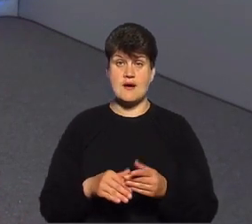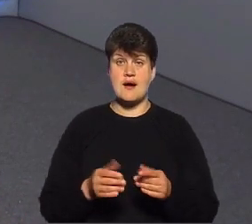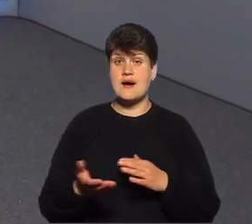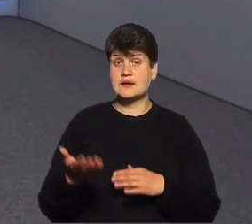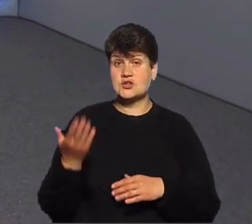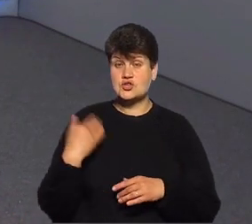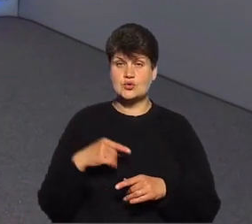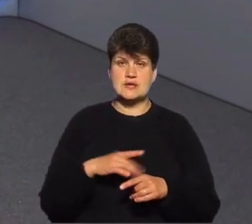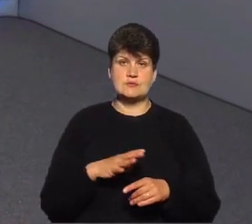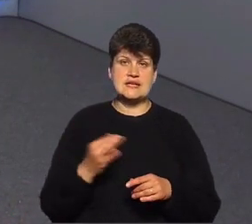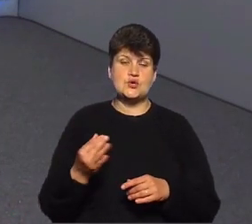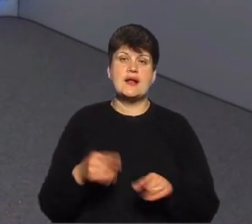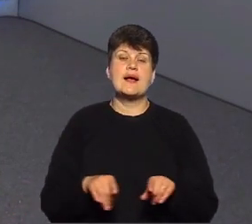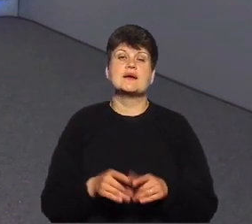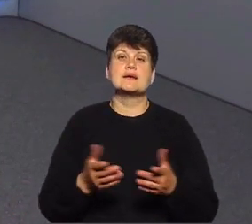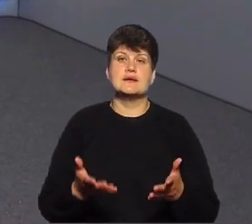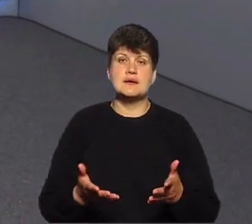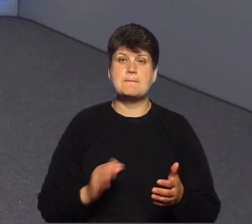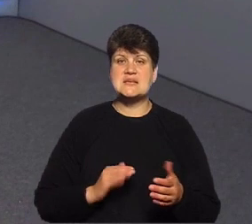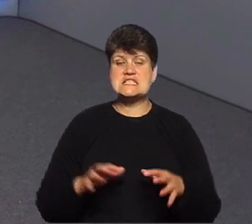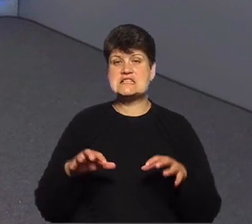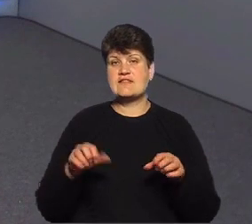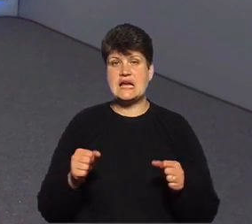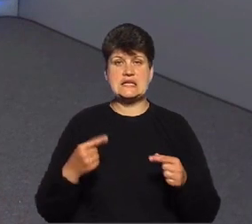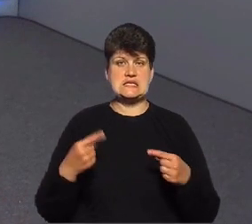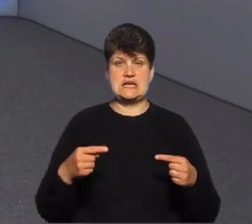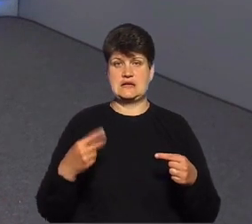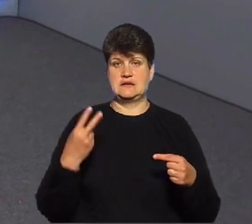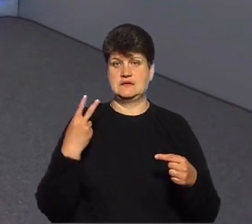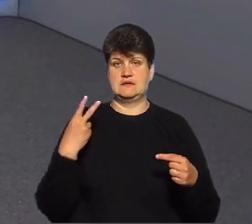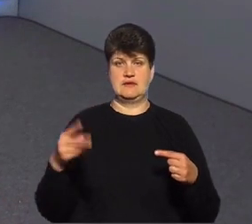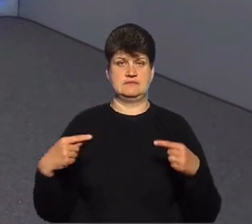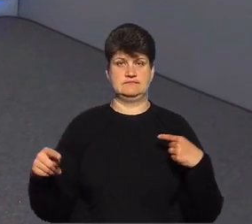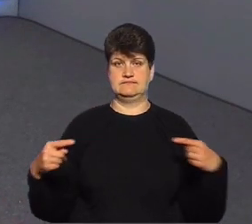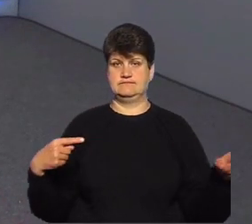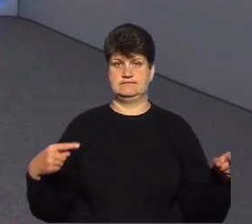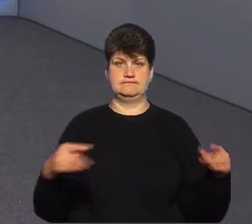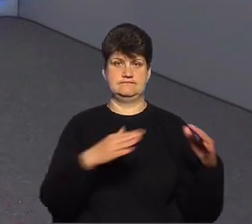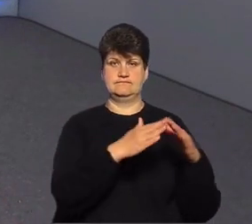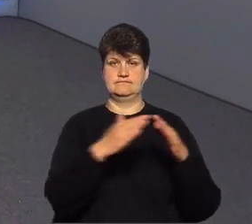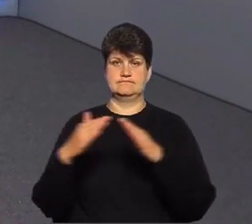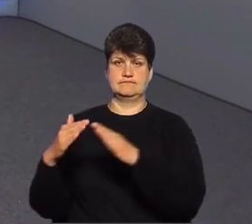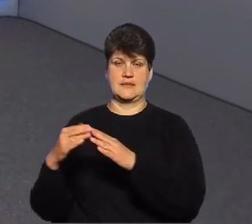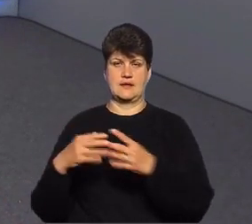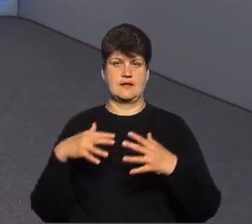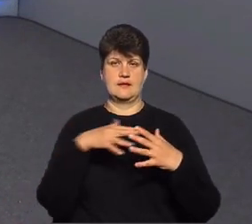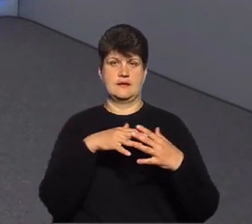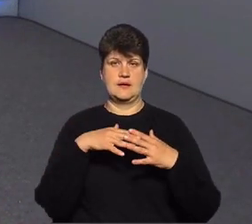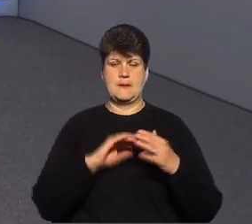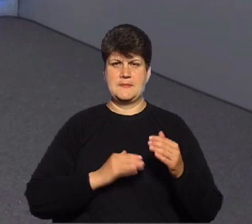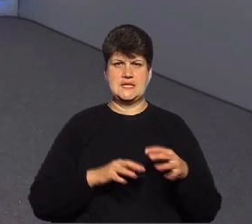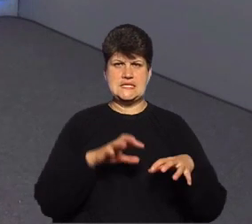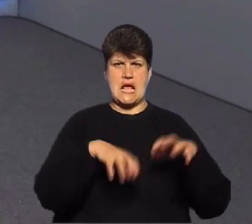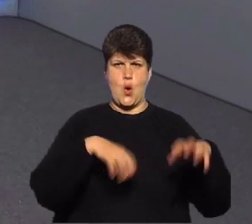історія, що бізнес і влада – це два протилежних табори, які між собою воюють. Бізнес думає, що влада – це корупціонери, а